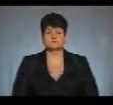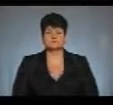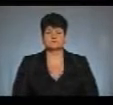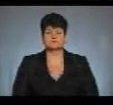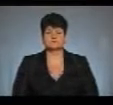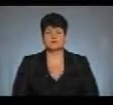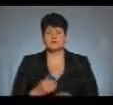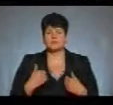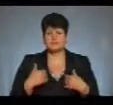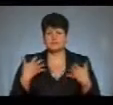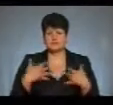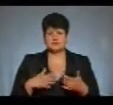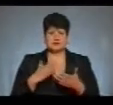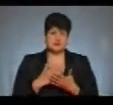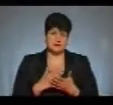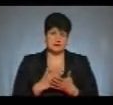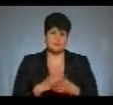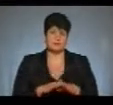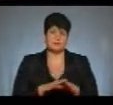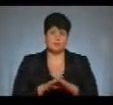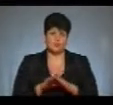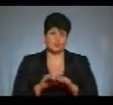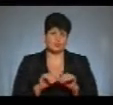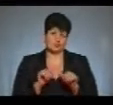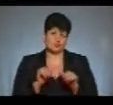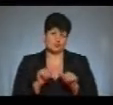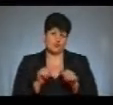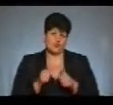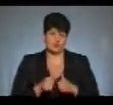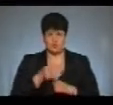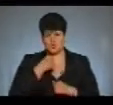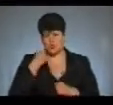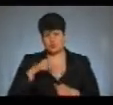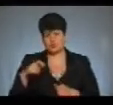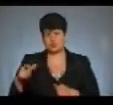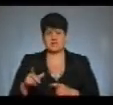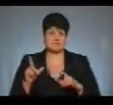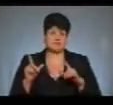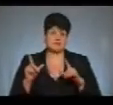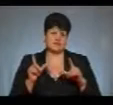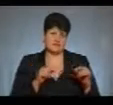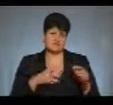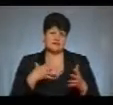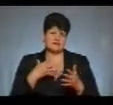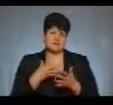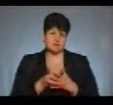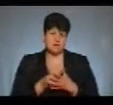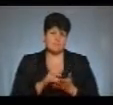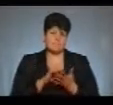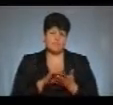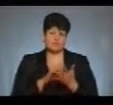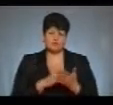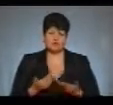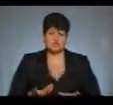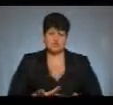Ми вже є майже повністю сформовані дорослі люди, які відправляються у своє у подорож життям,